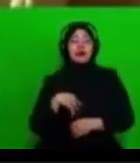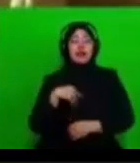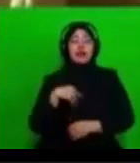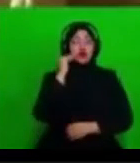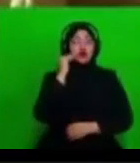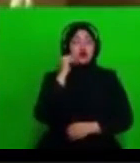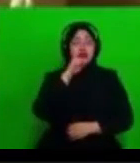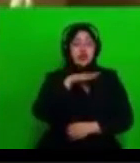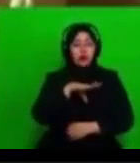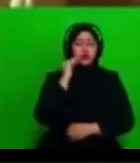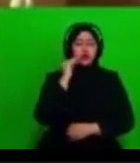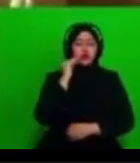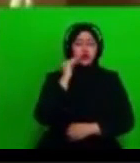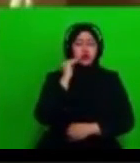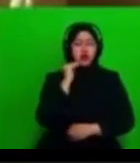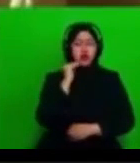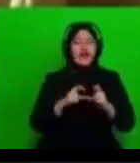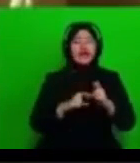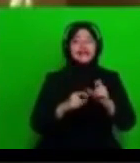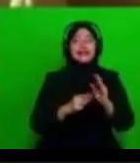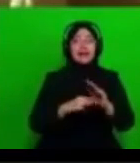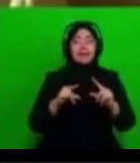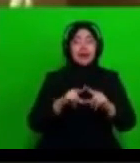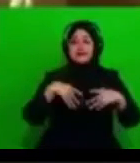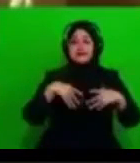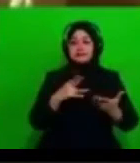kuliah, perannya adalah